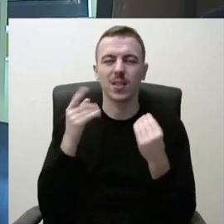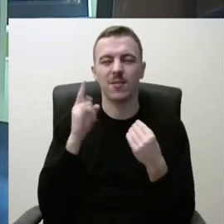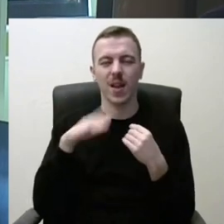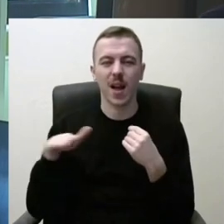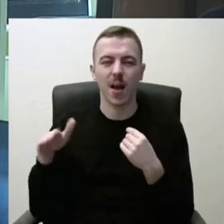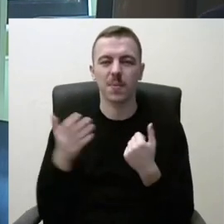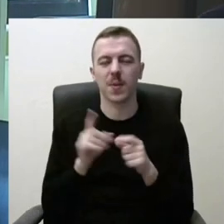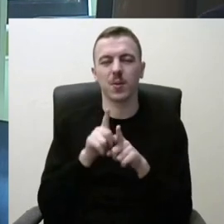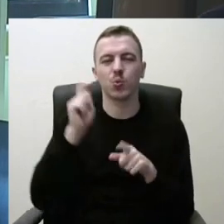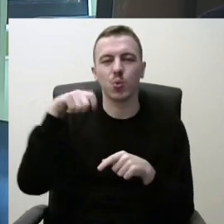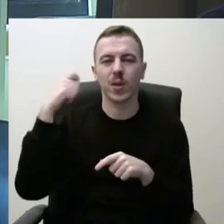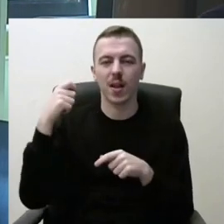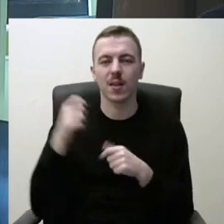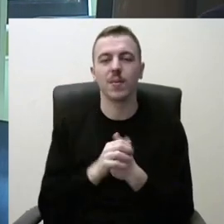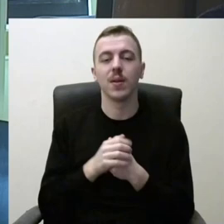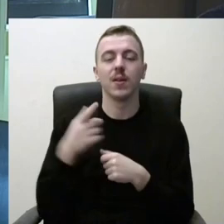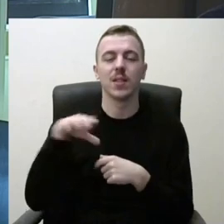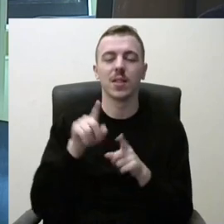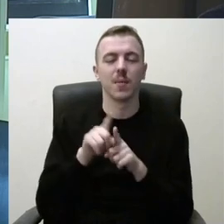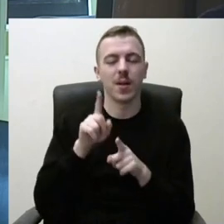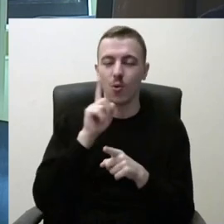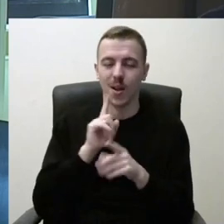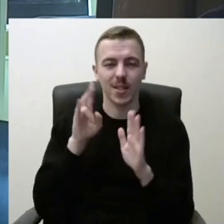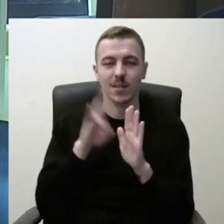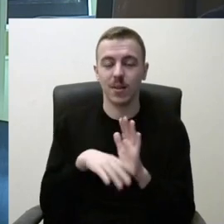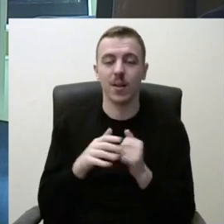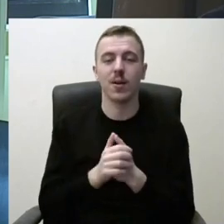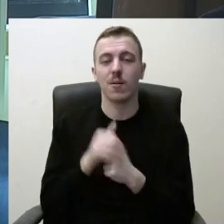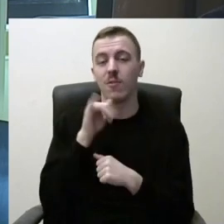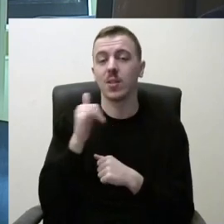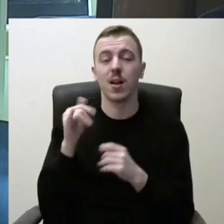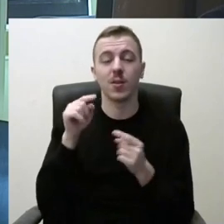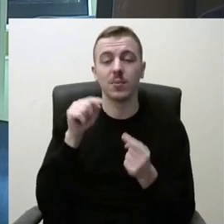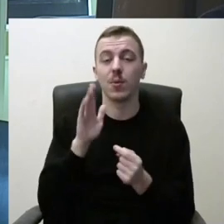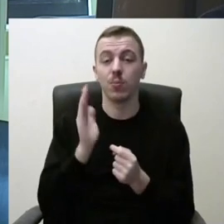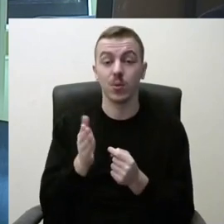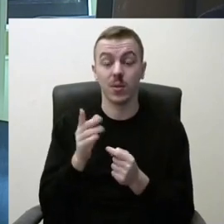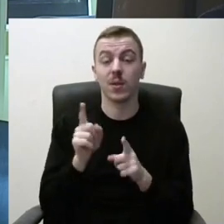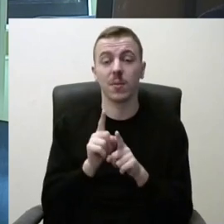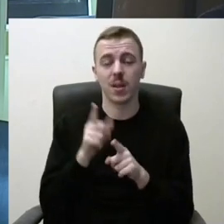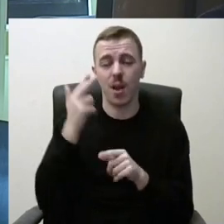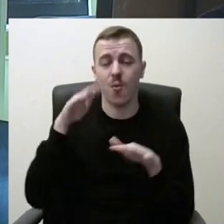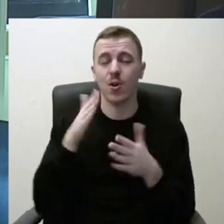tiek studentams, jie lygiai taip pat norės čia likti. Jeigu bus sudarytos sąlygos, kas tikrai vėlgi irgi yra Kaune,